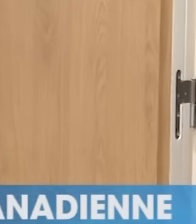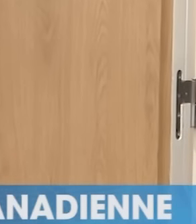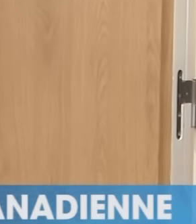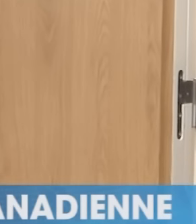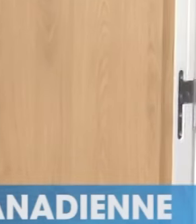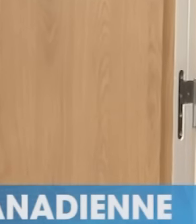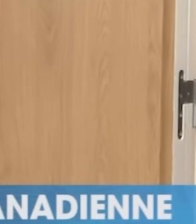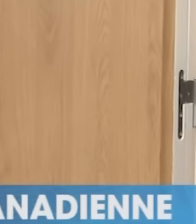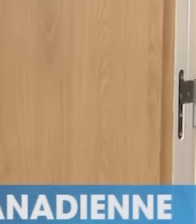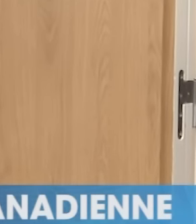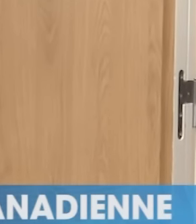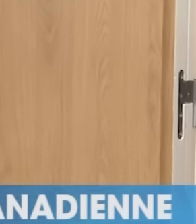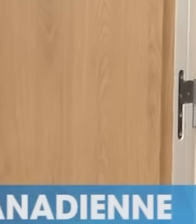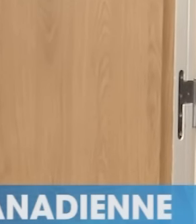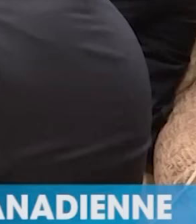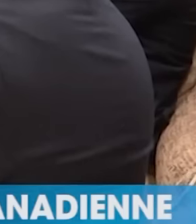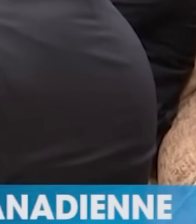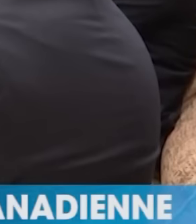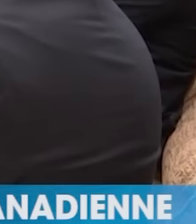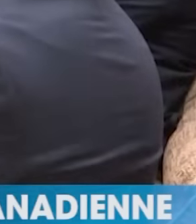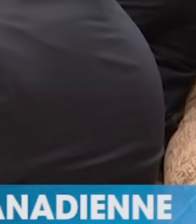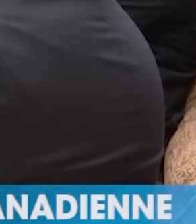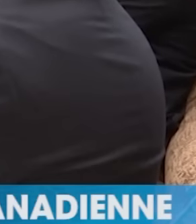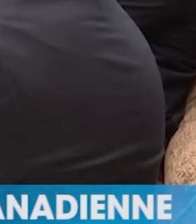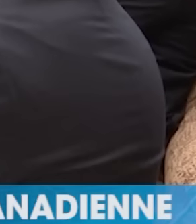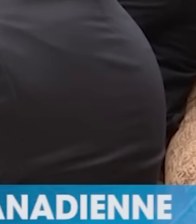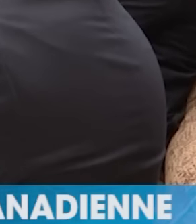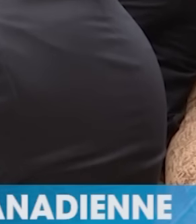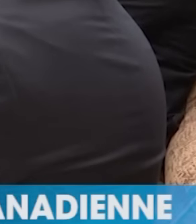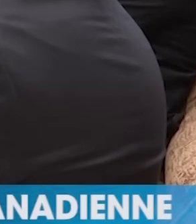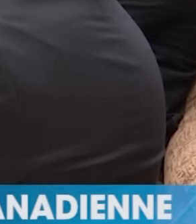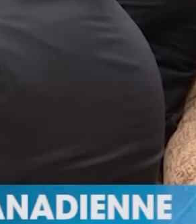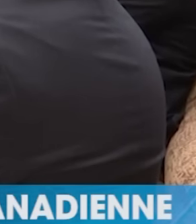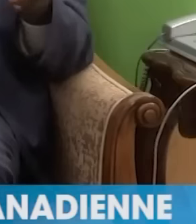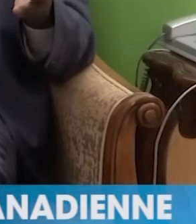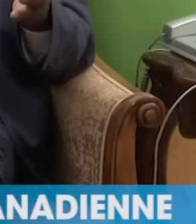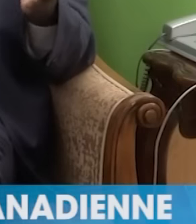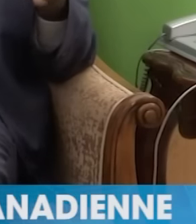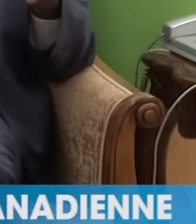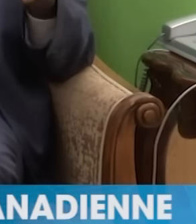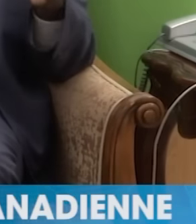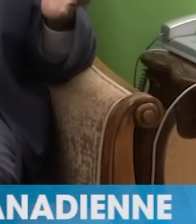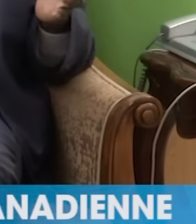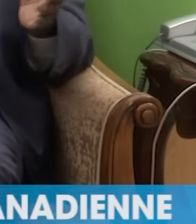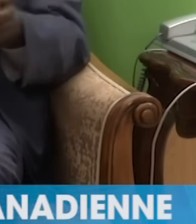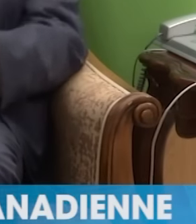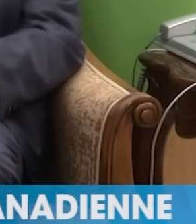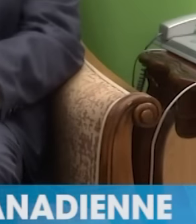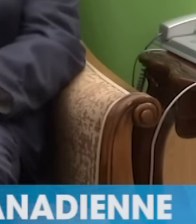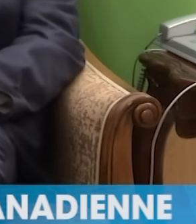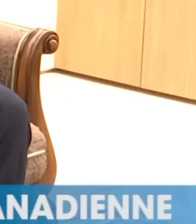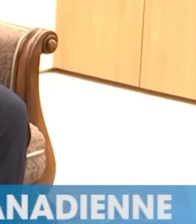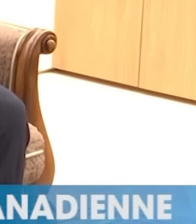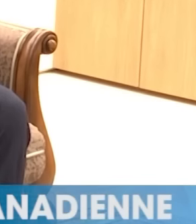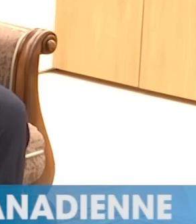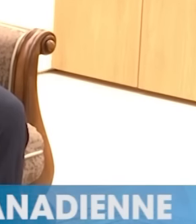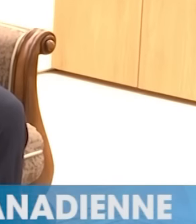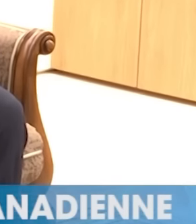ses relations avec notre pays par une nouvelle stratégie avec plus d'implication, marquée par des investissements dans le domaine de la santé et un